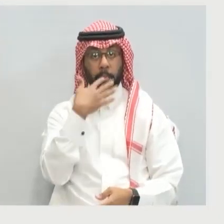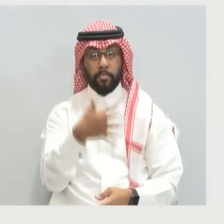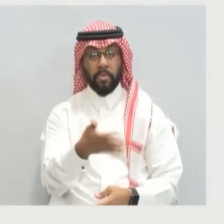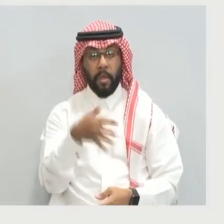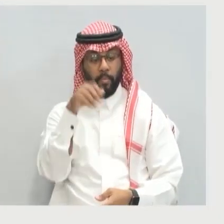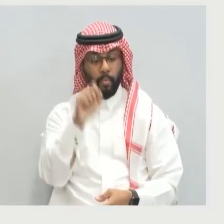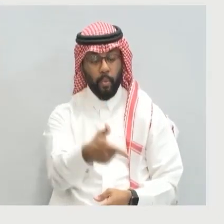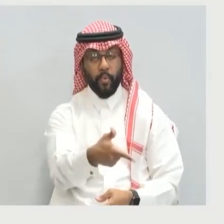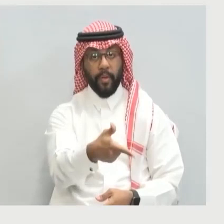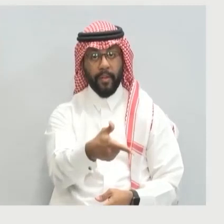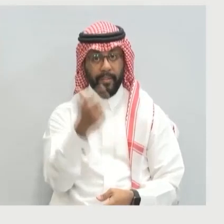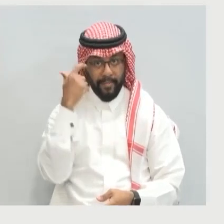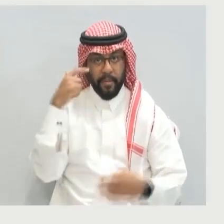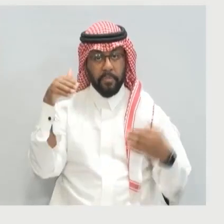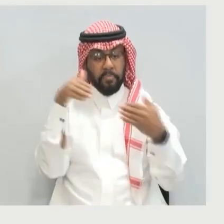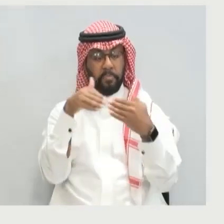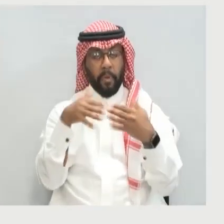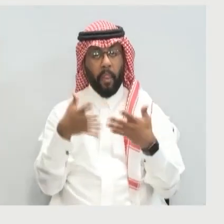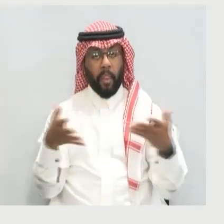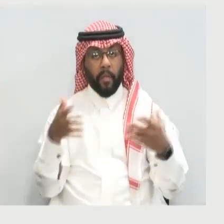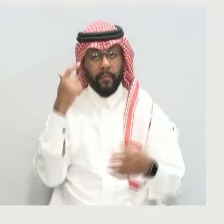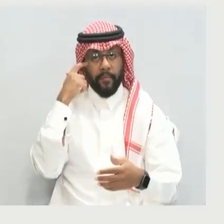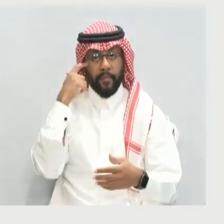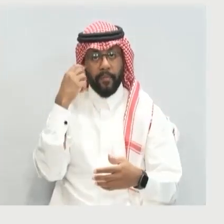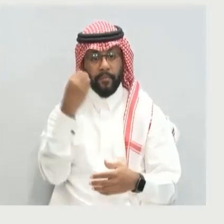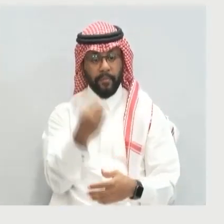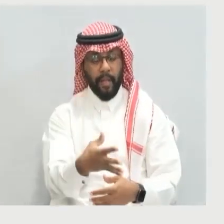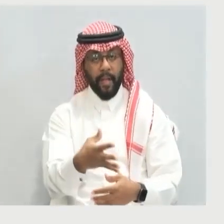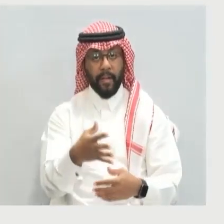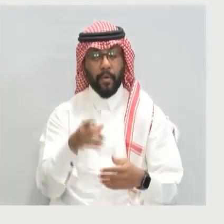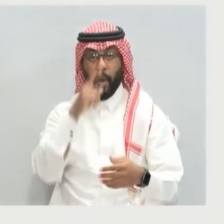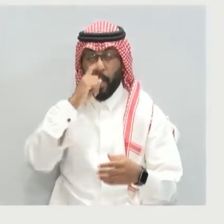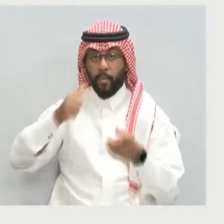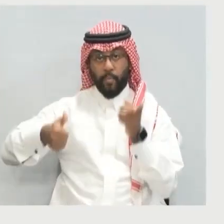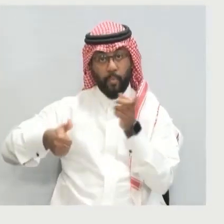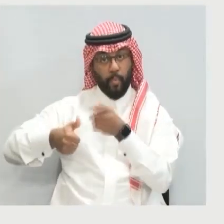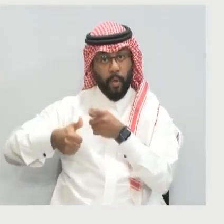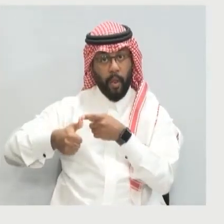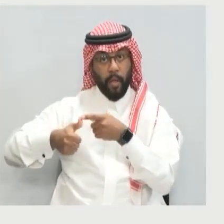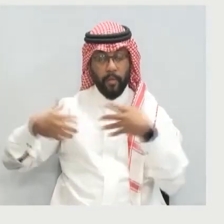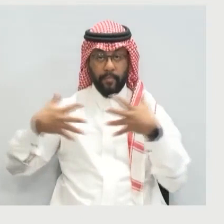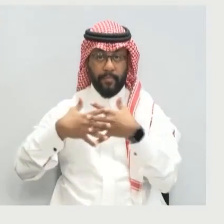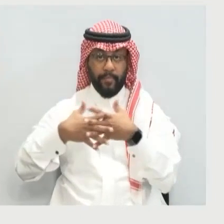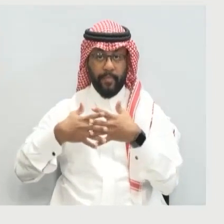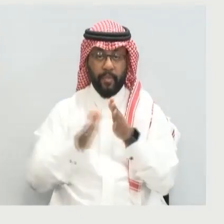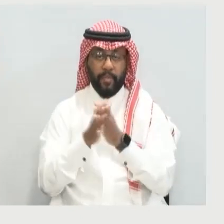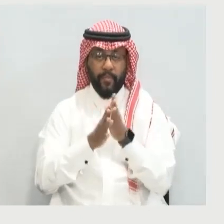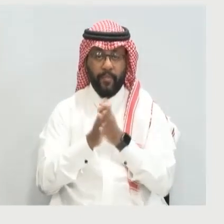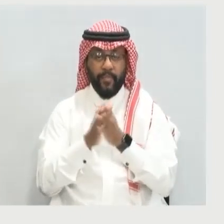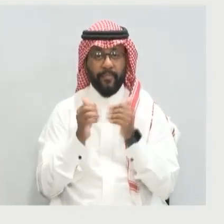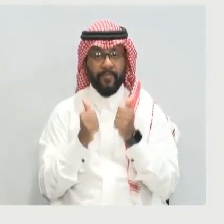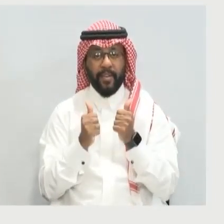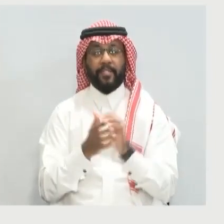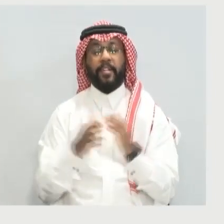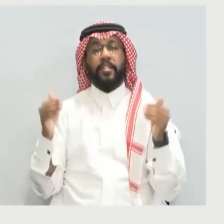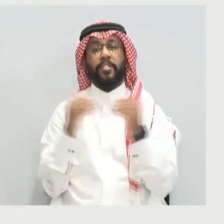اذا بالتالي سيكون عدد الاصطدام دامات كبير عندما يكون عدد الاصطدامات وهو الشرط الاول لاحداث التفاعل الفعال وجود